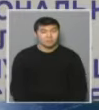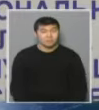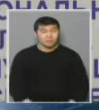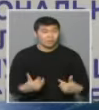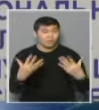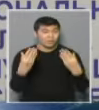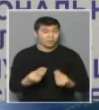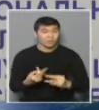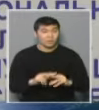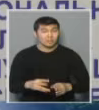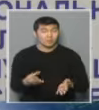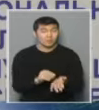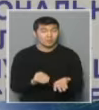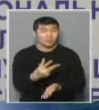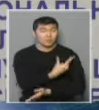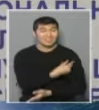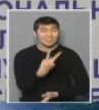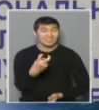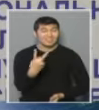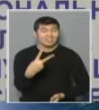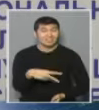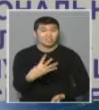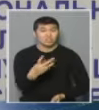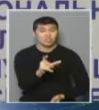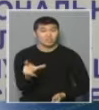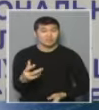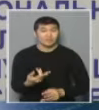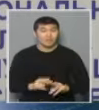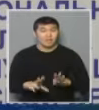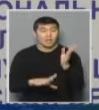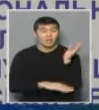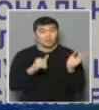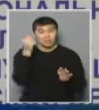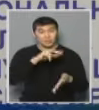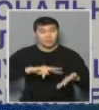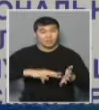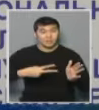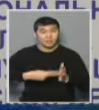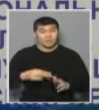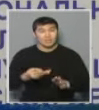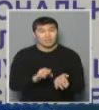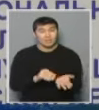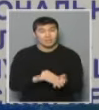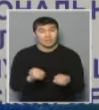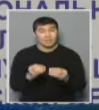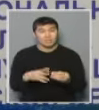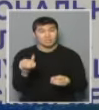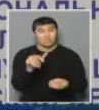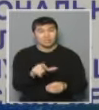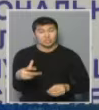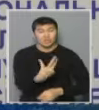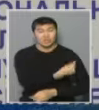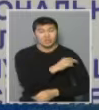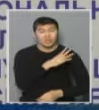На сегодняшний день ревакцинированы 224 человека. К концу года мы планируем охватить ревакцинацию около 15 тысяч